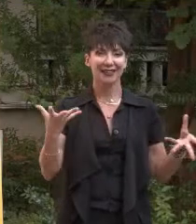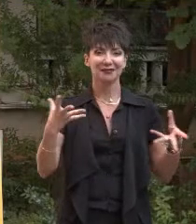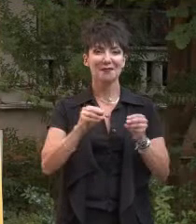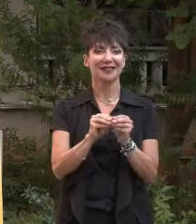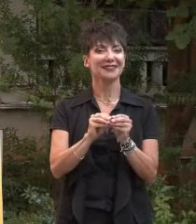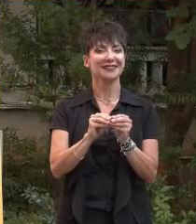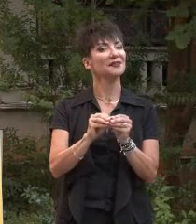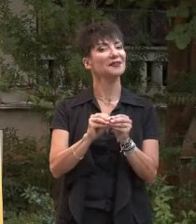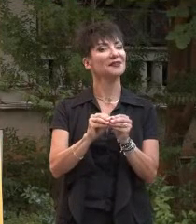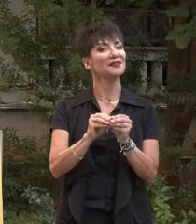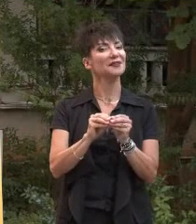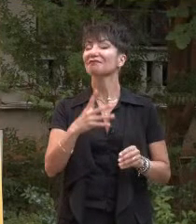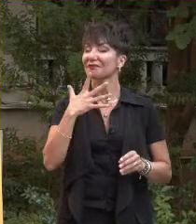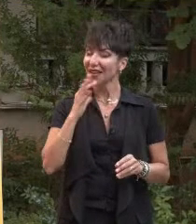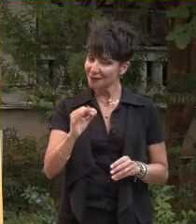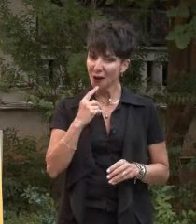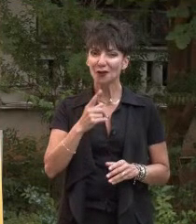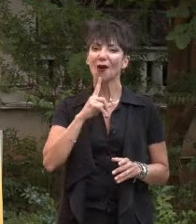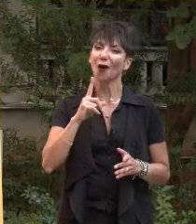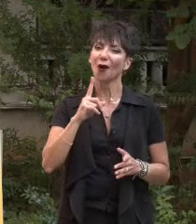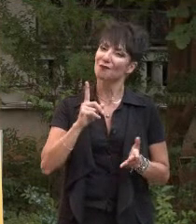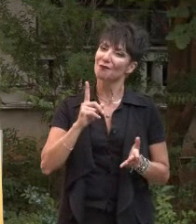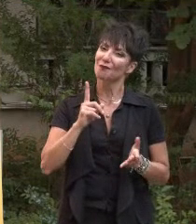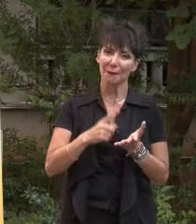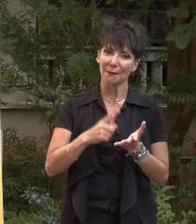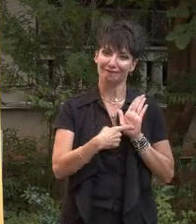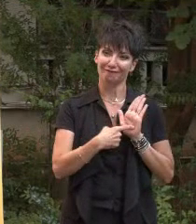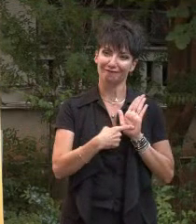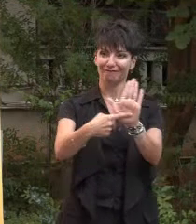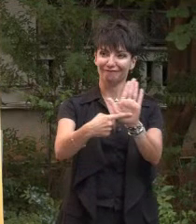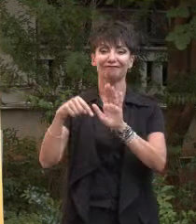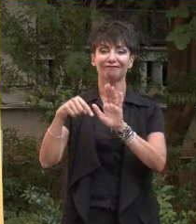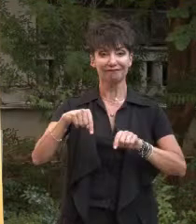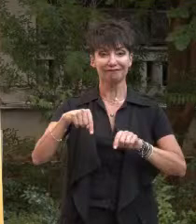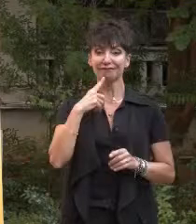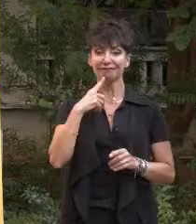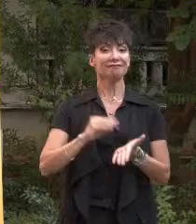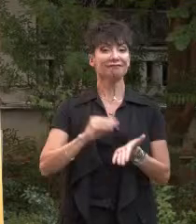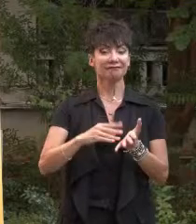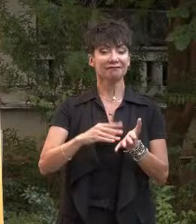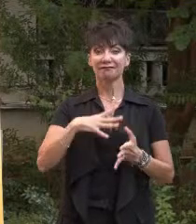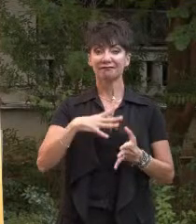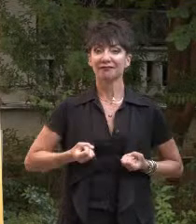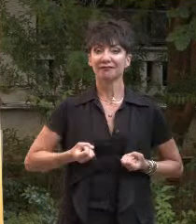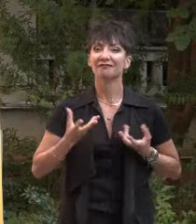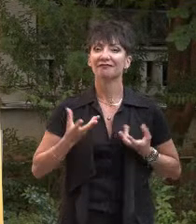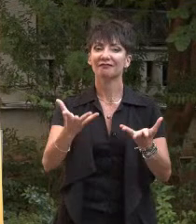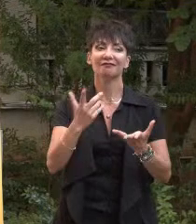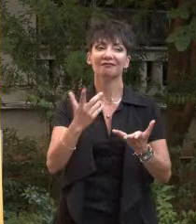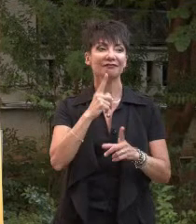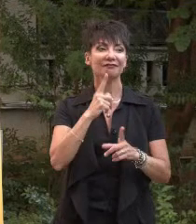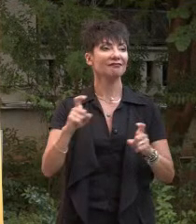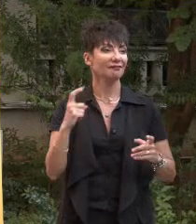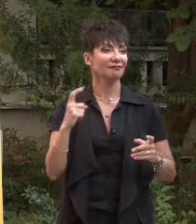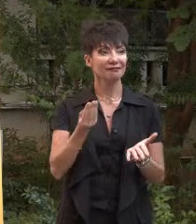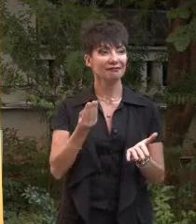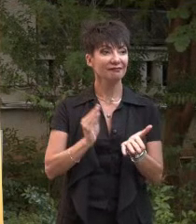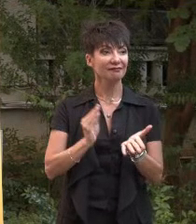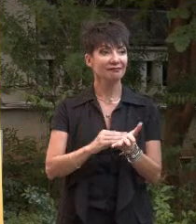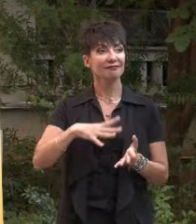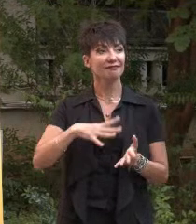ότι έπρεπε να το πράξουμε. Επίσης, αυτό το οποίο θέλω να εκφράσω είναι και πάλι